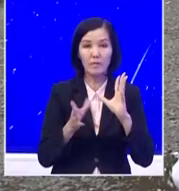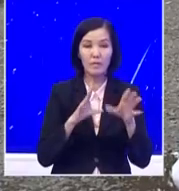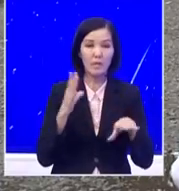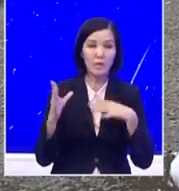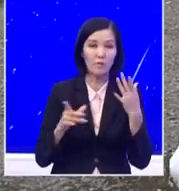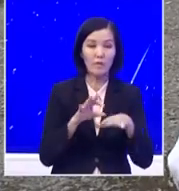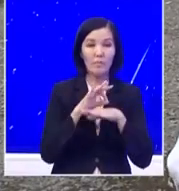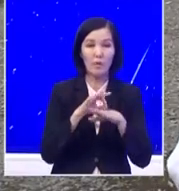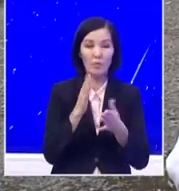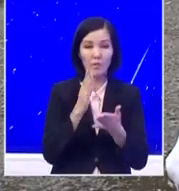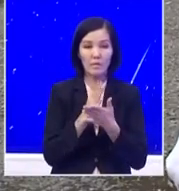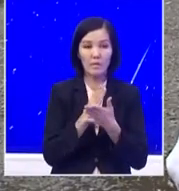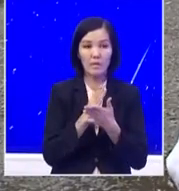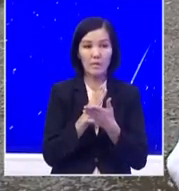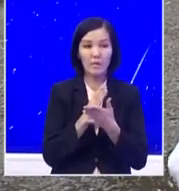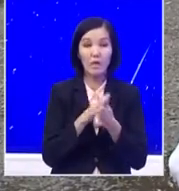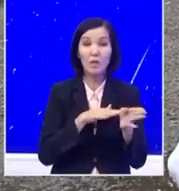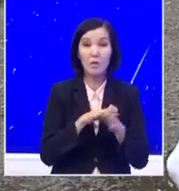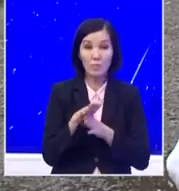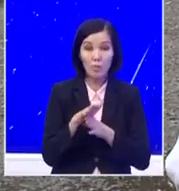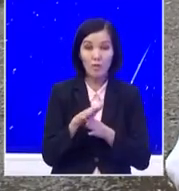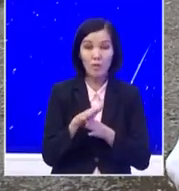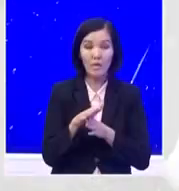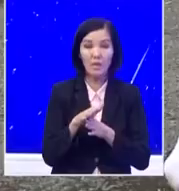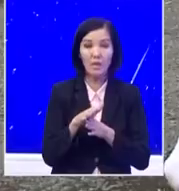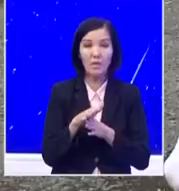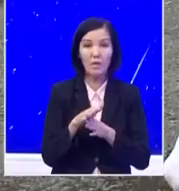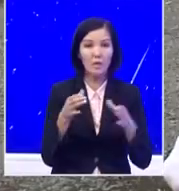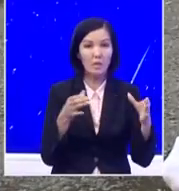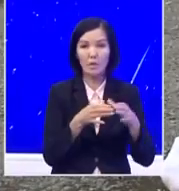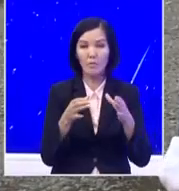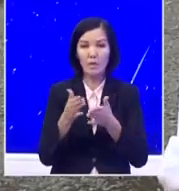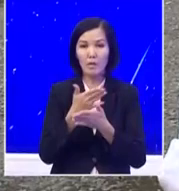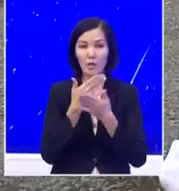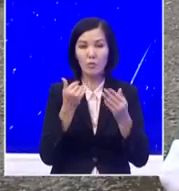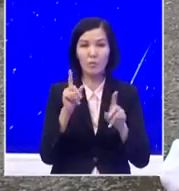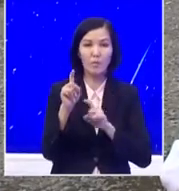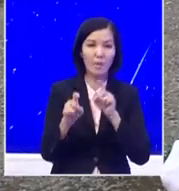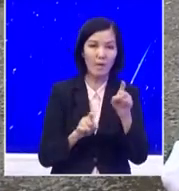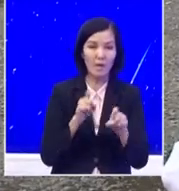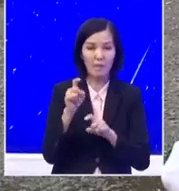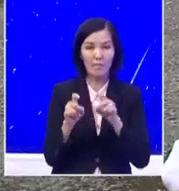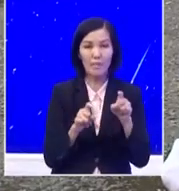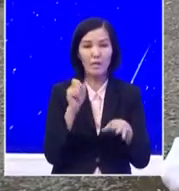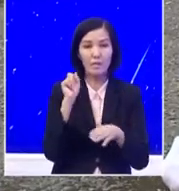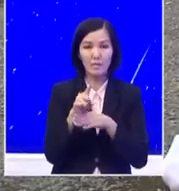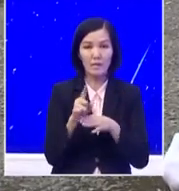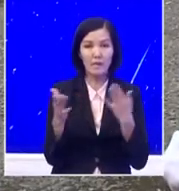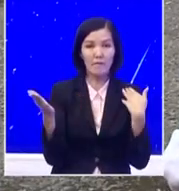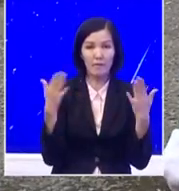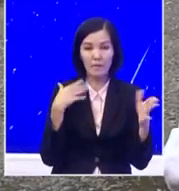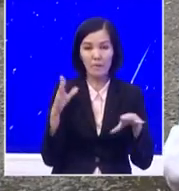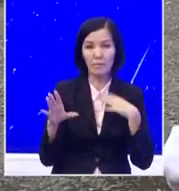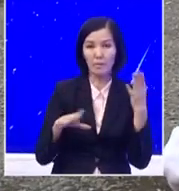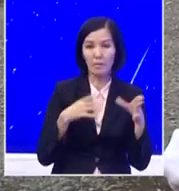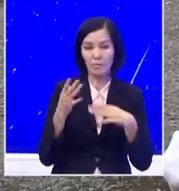случае проходят. Конечно, не в полный контакт нас, не толпа, но мы бегаем кроссы, также делаем физику дома. Ну,